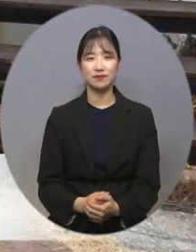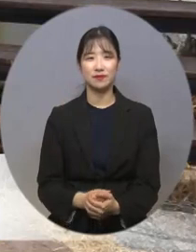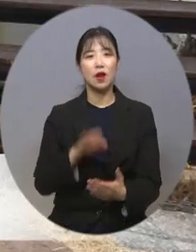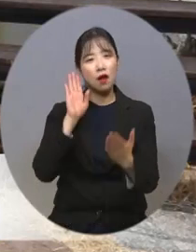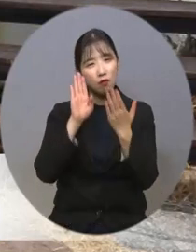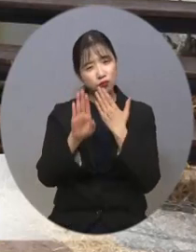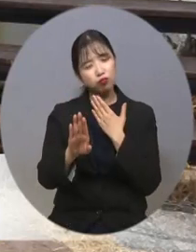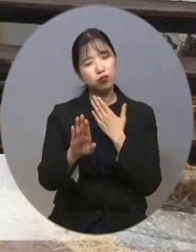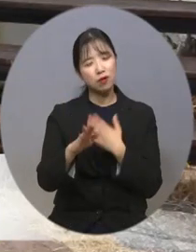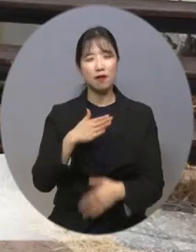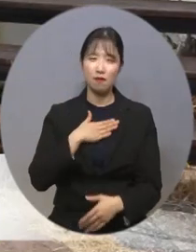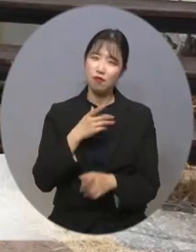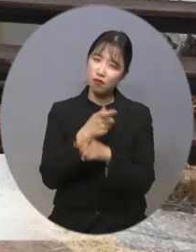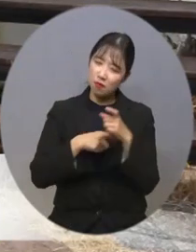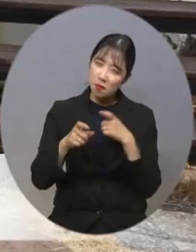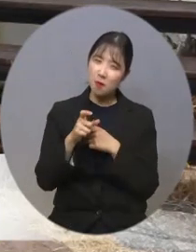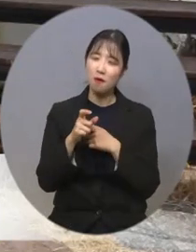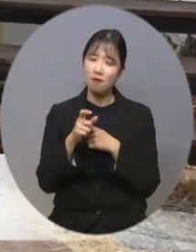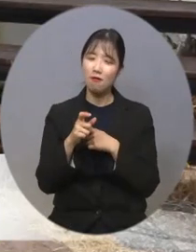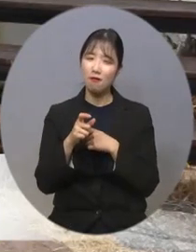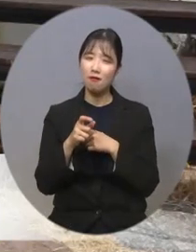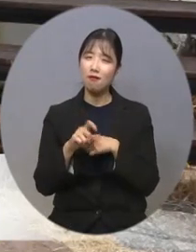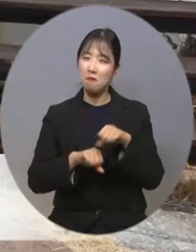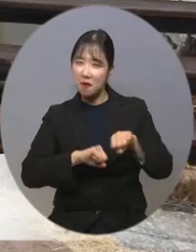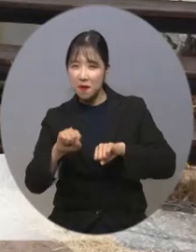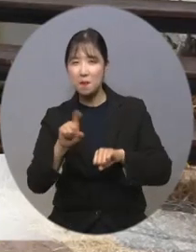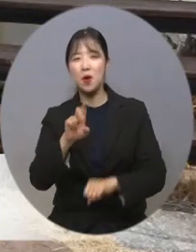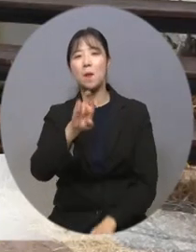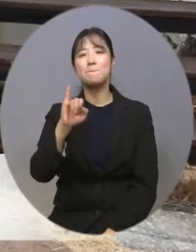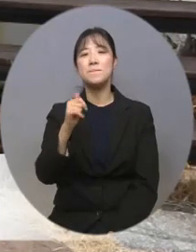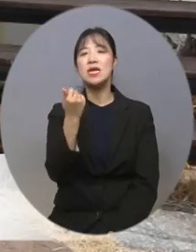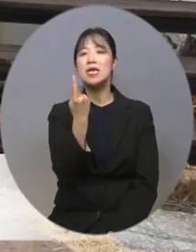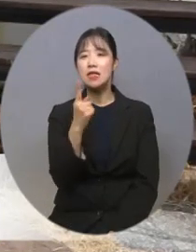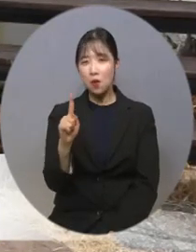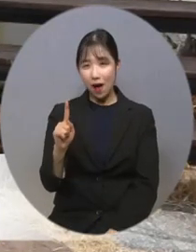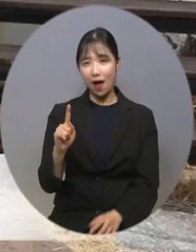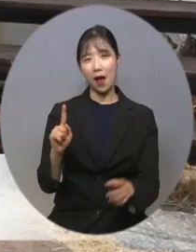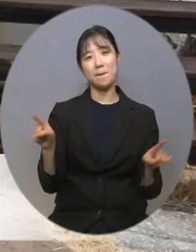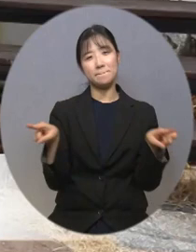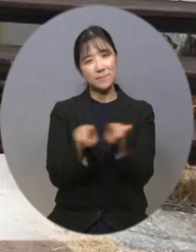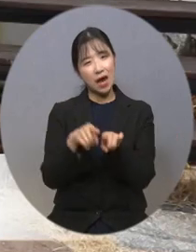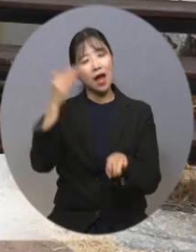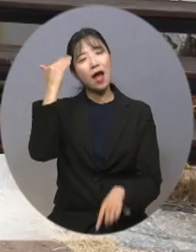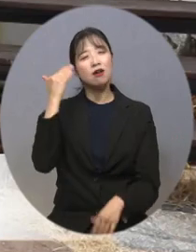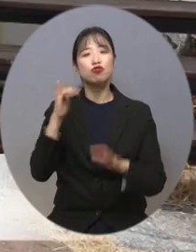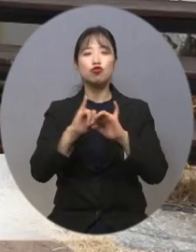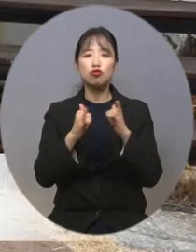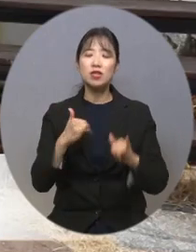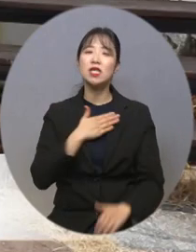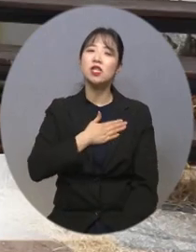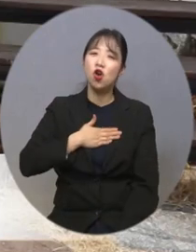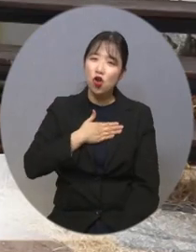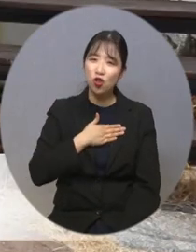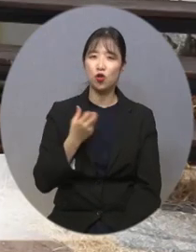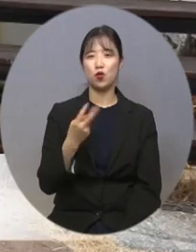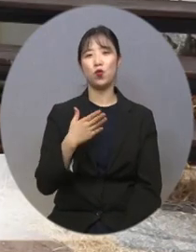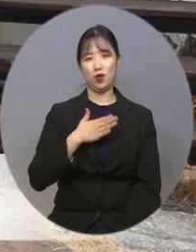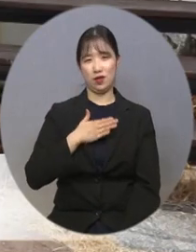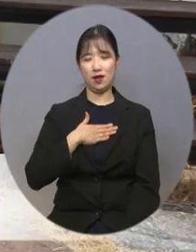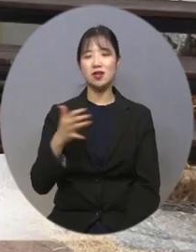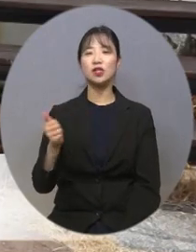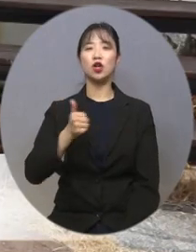뭐 앞으로는 제가 좀 더 한다면 민화와 좀 접목된 우리 한국인의 정서 또는 저의